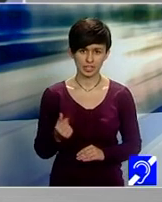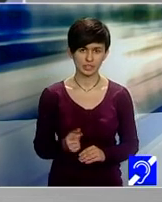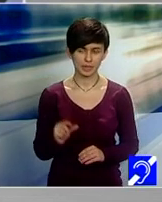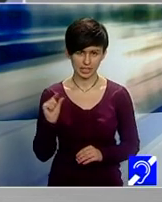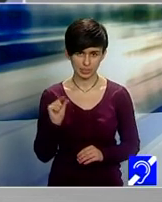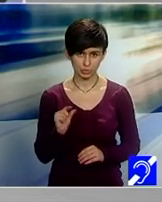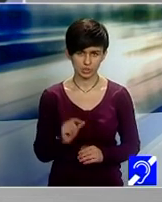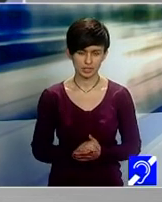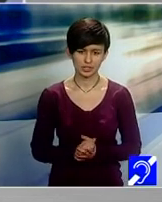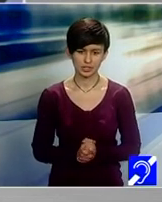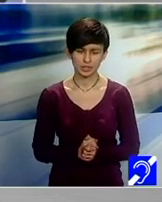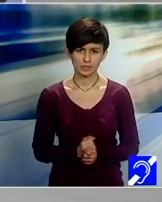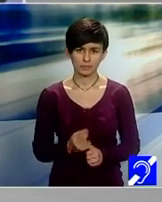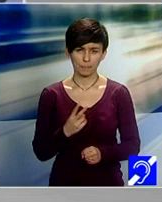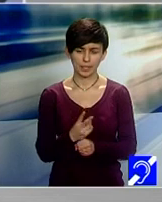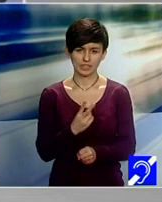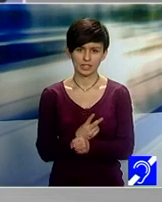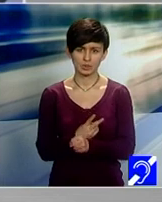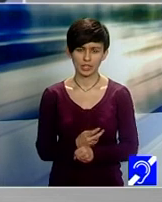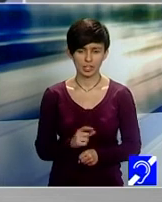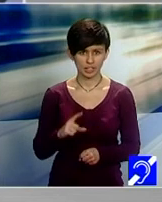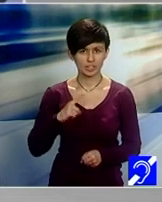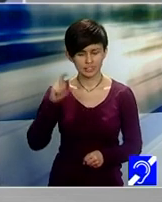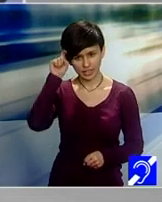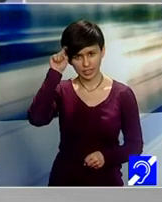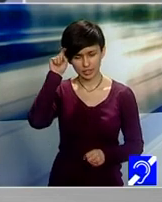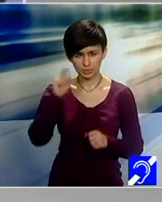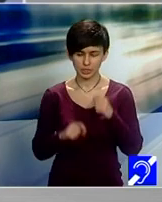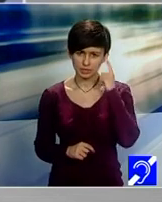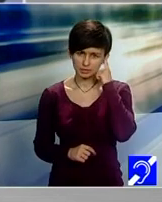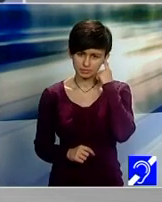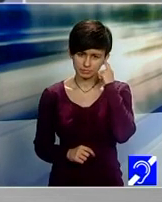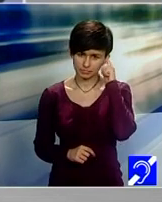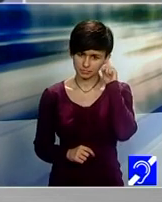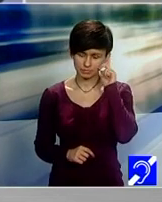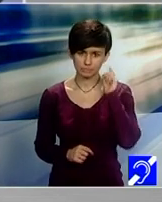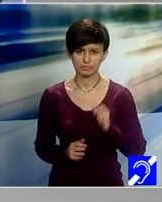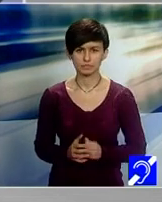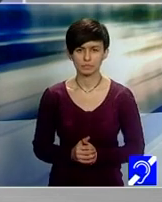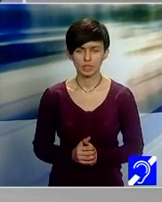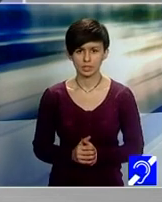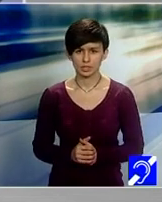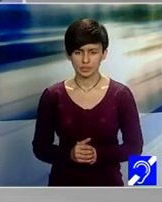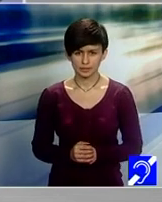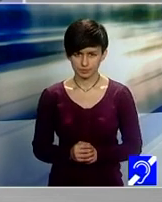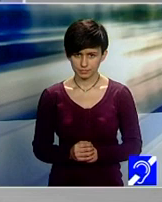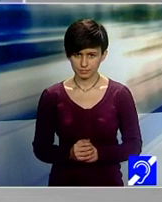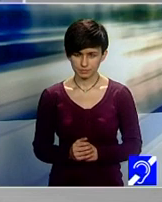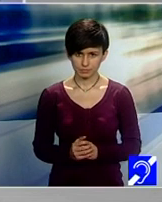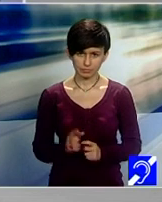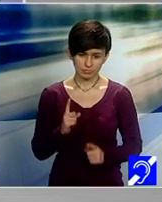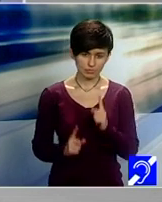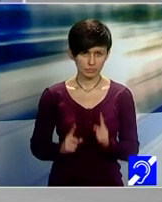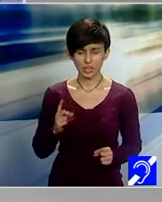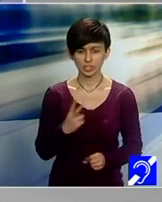50%. Statul e un garant extrem de credibil, mai credibil decât sunt eu sau dumneavoastră sau oricine altcineva. Ori când tot tu, ca și stat,